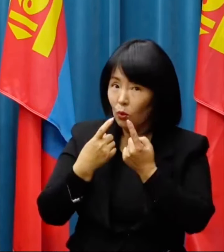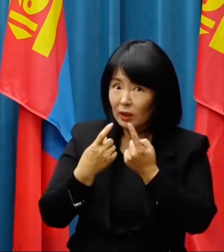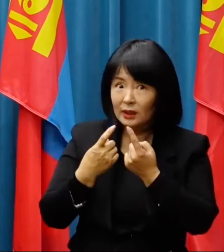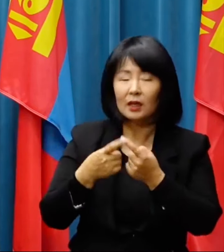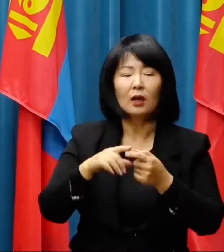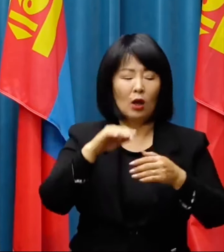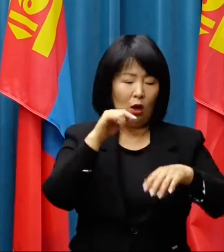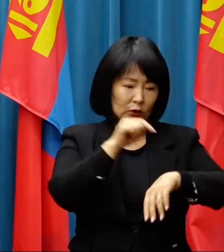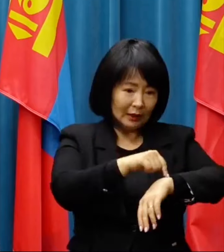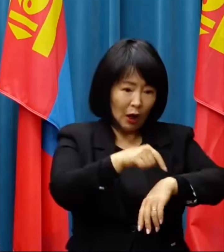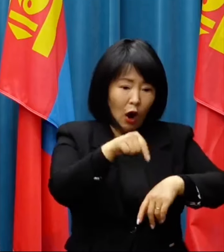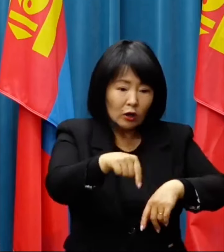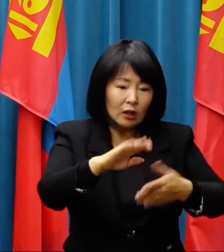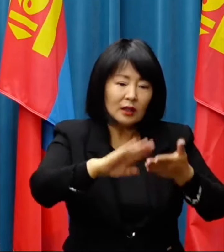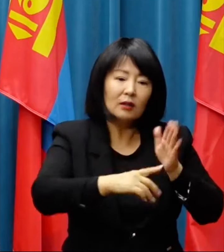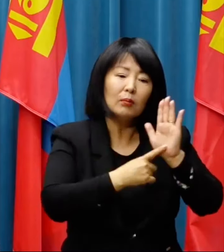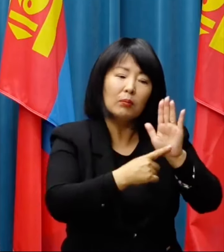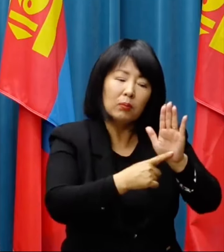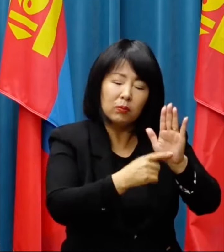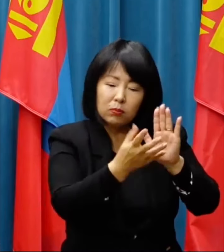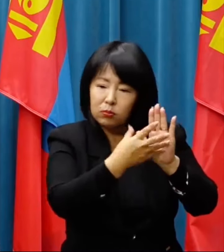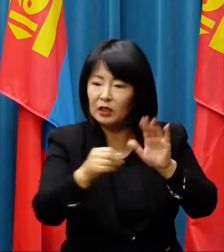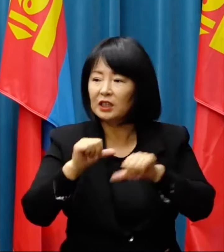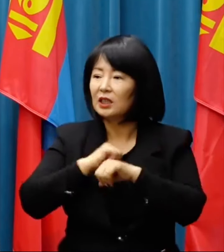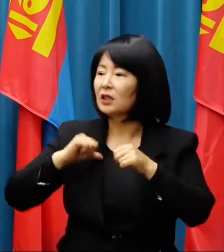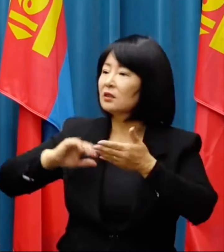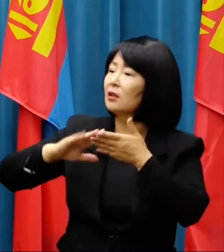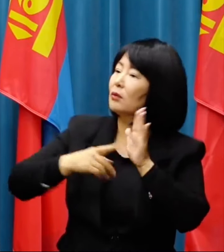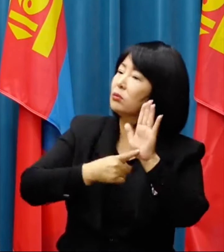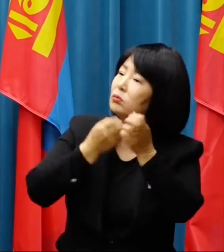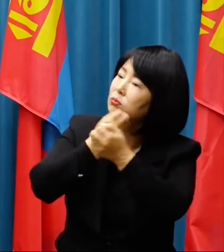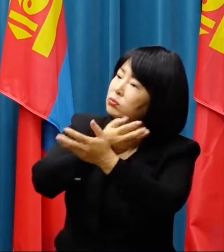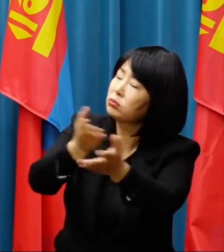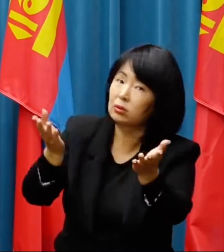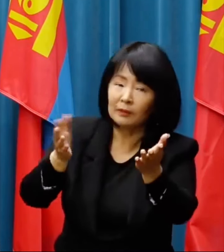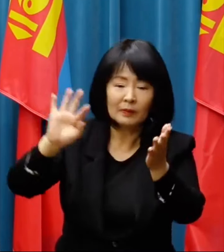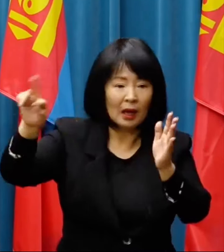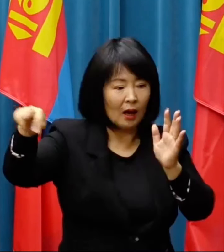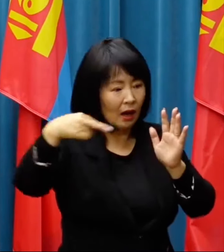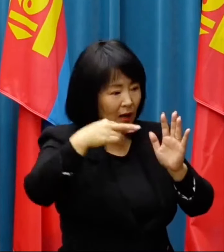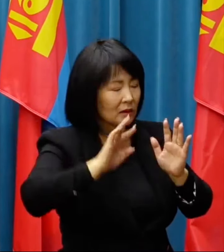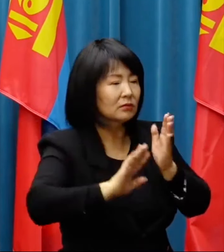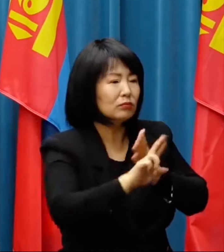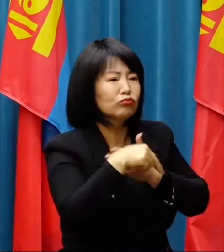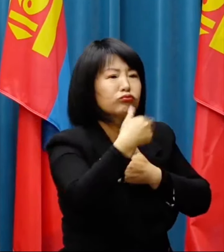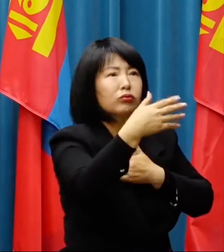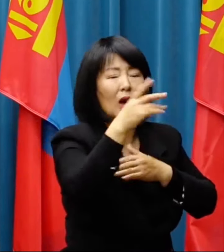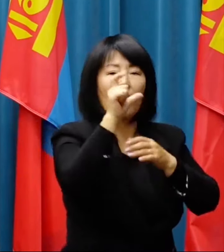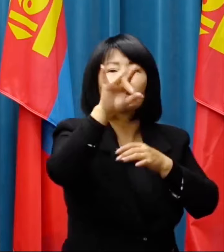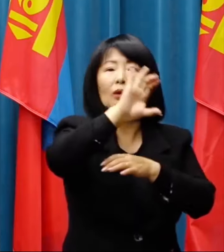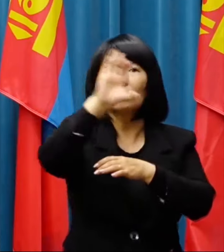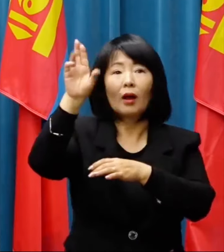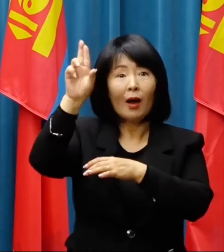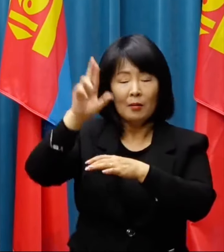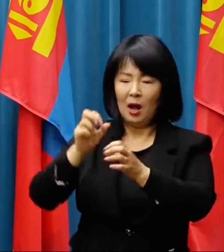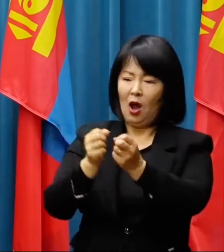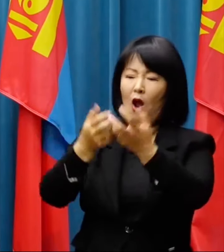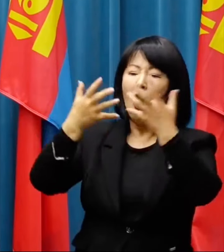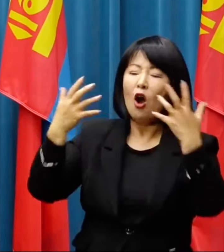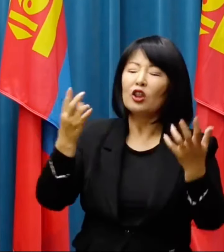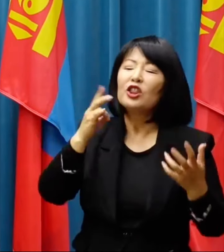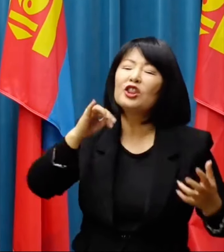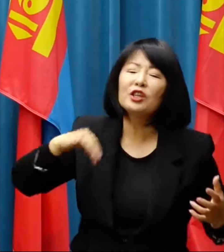тухай бүрэн танилцуулаад за иргэд олон нийтэд гисэн танилцуулаад цаашдаа бол бид энэ Эрдэнэ тавталгын офицуд компанийг илүү олон